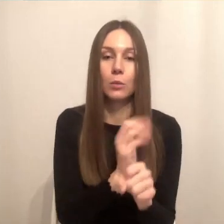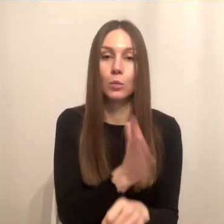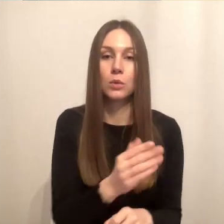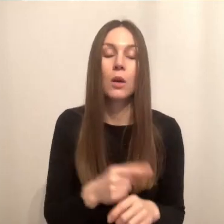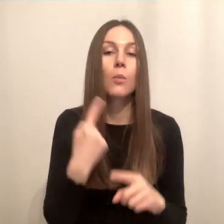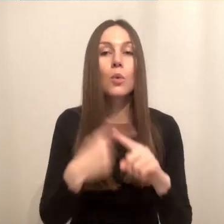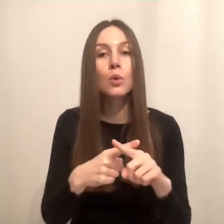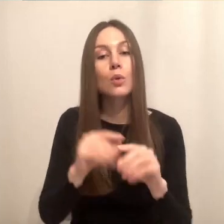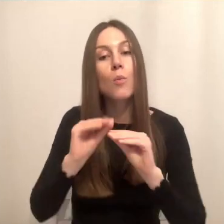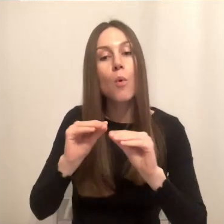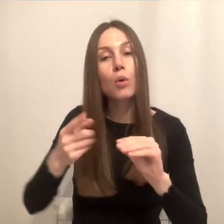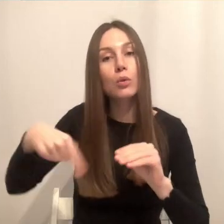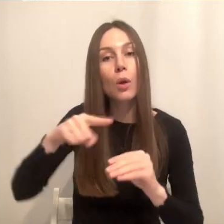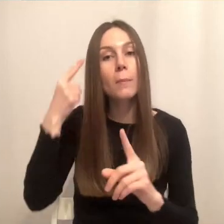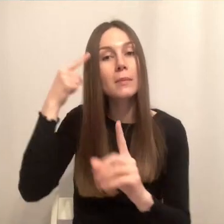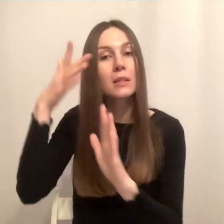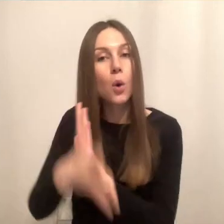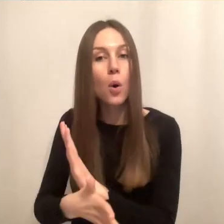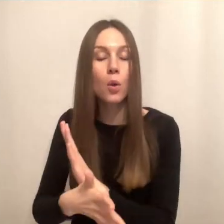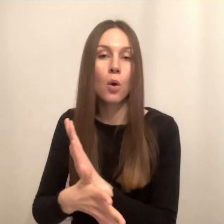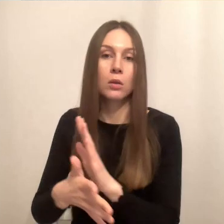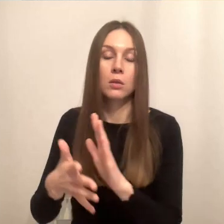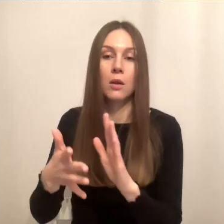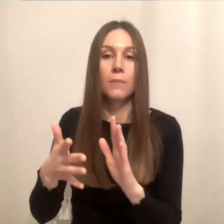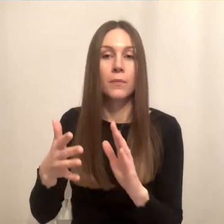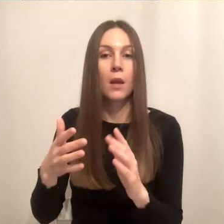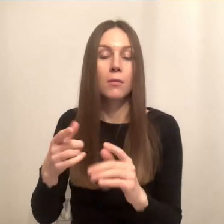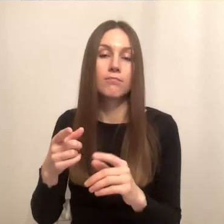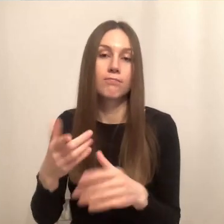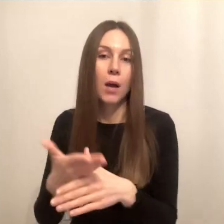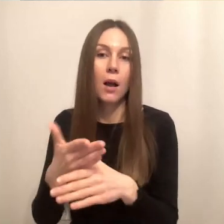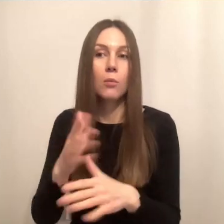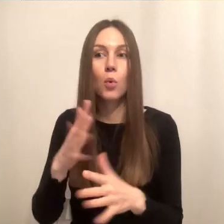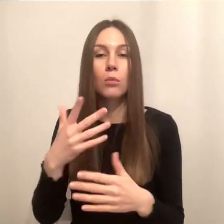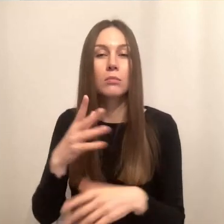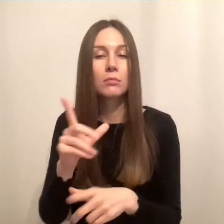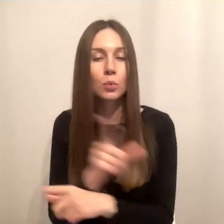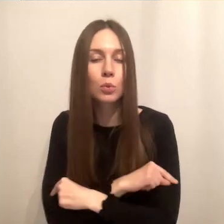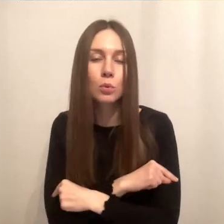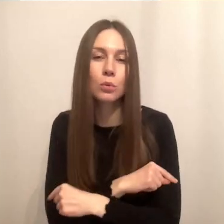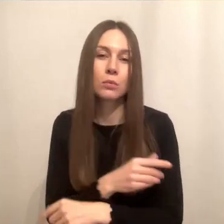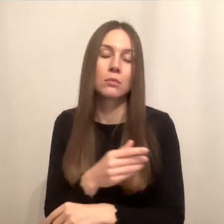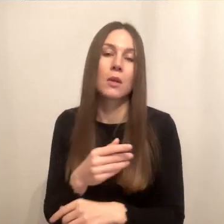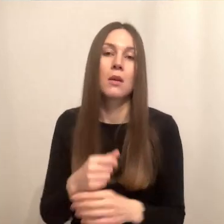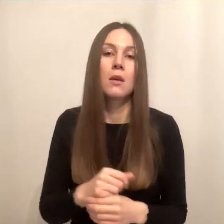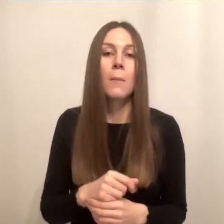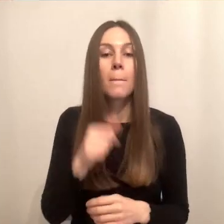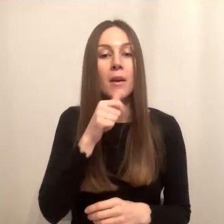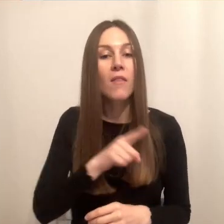pagalbą mokytojams, perdygimo atveju, kompetencijos jo kėlimas, persikvalifikumo galimybės, pavyzdžiui,